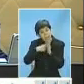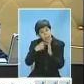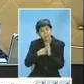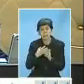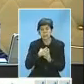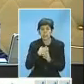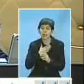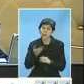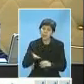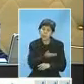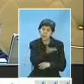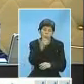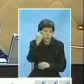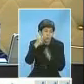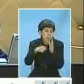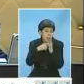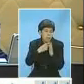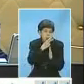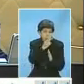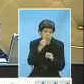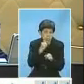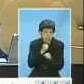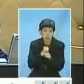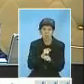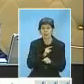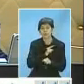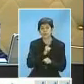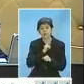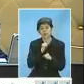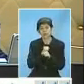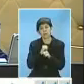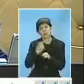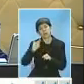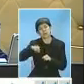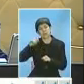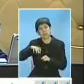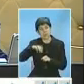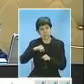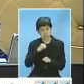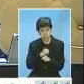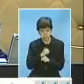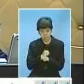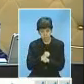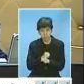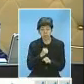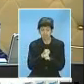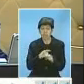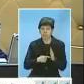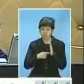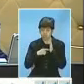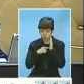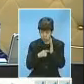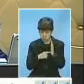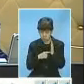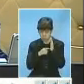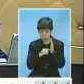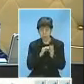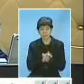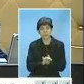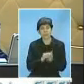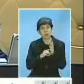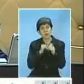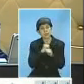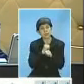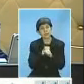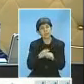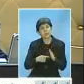โน้มน้าวท่านสมาชิกให้เห็นว่าการทำหน้าที่ของตุลาการเนี่ยนะครับและท่านก็ยกตัวอย่างขึ้นมานะครับ